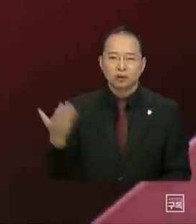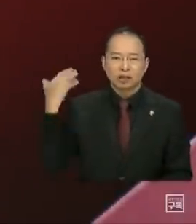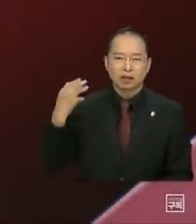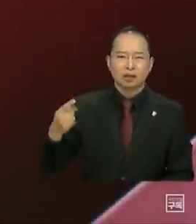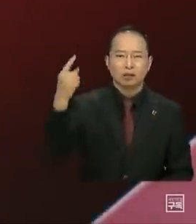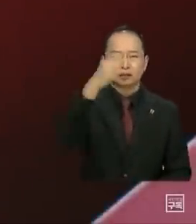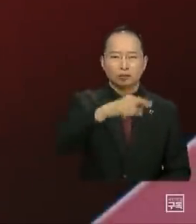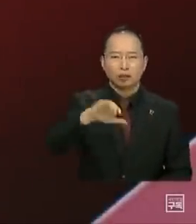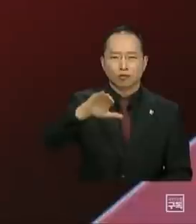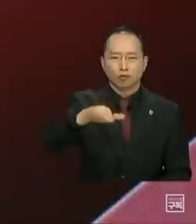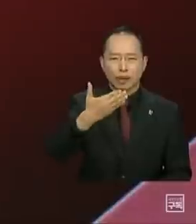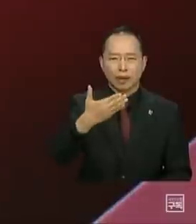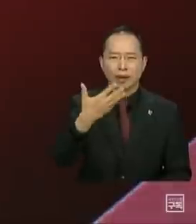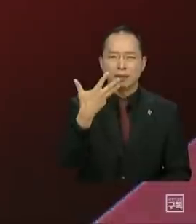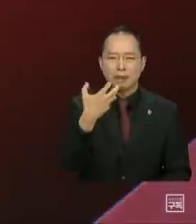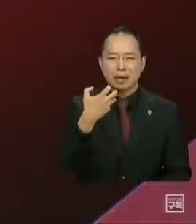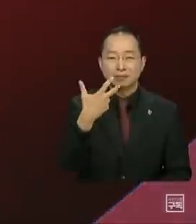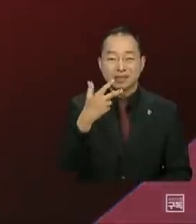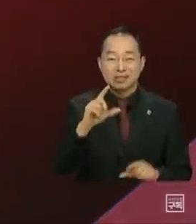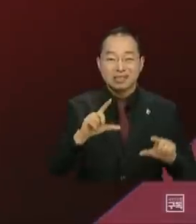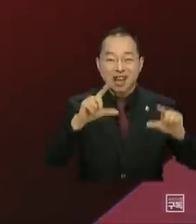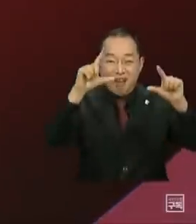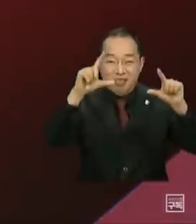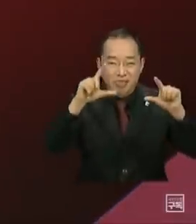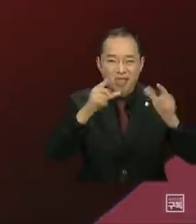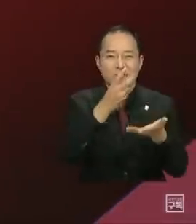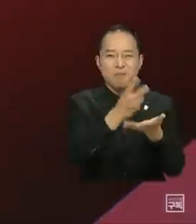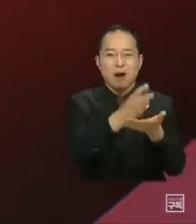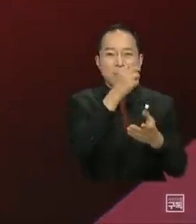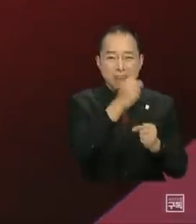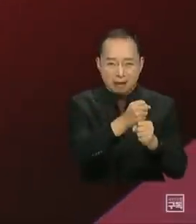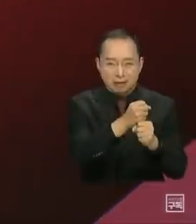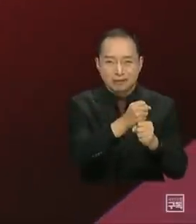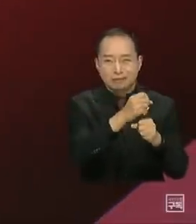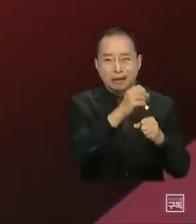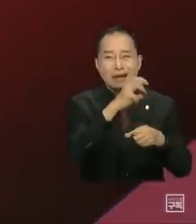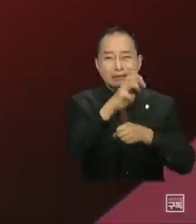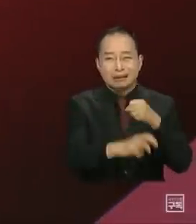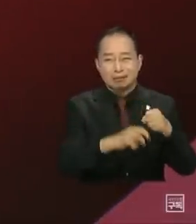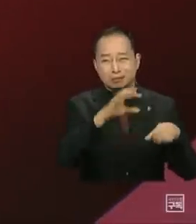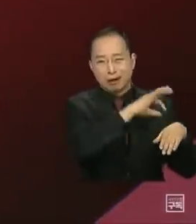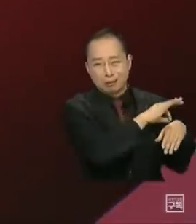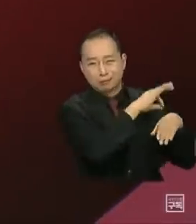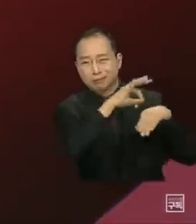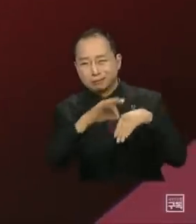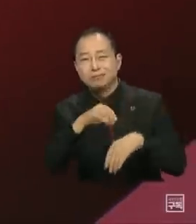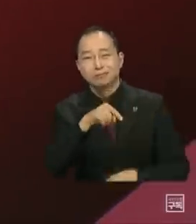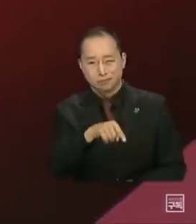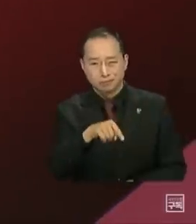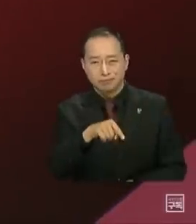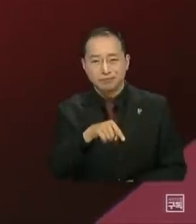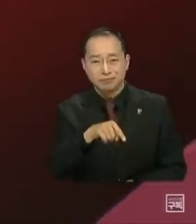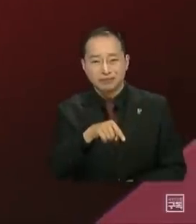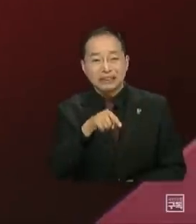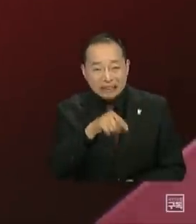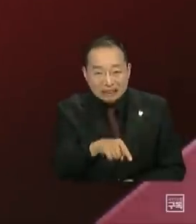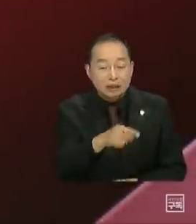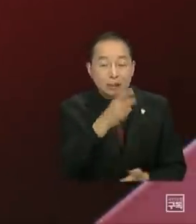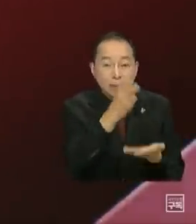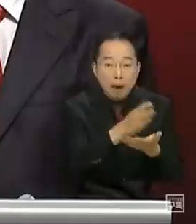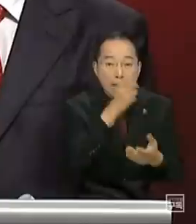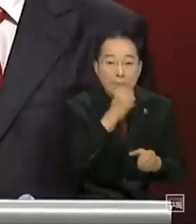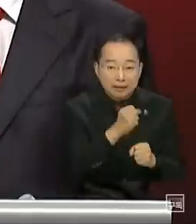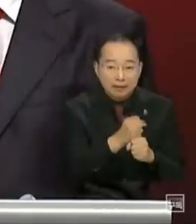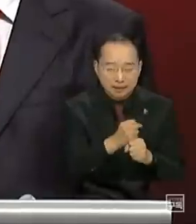87년도 헌법 체제입니다. 중진국 시대에. 갓 들어갔을 때 그 중진국에 갓 들어갔을 때 그